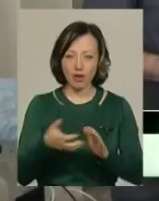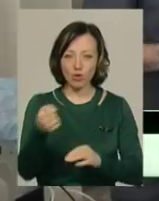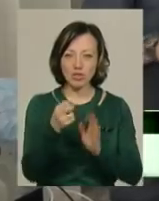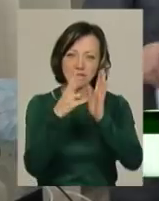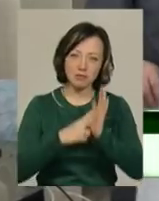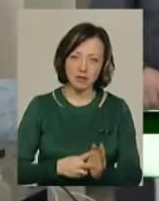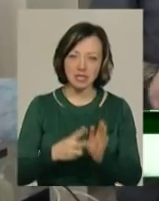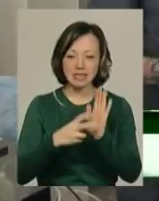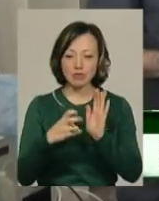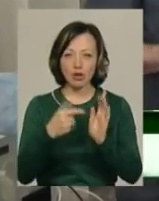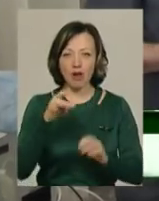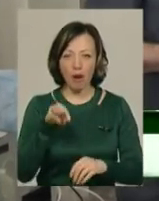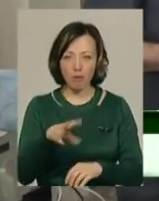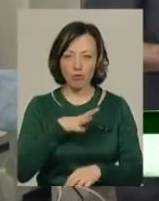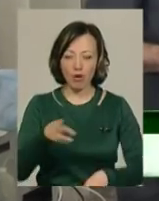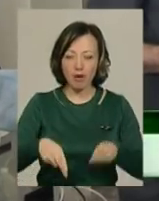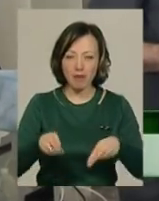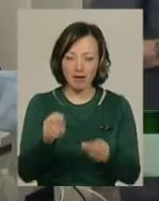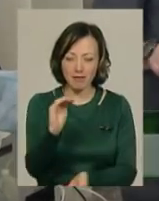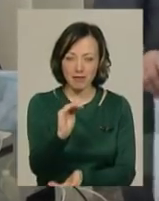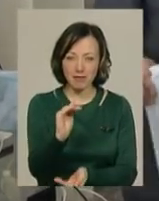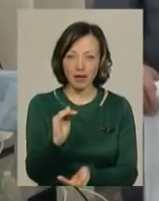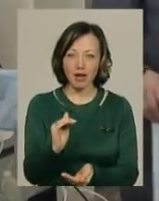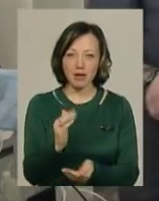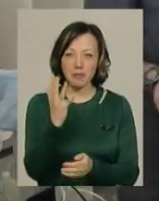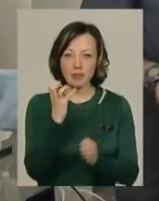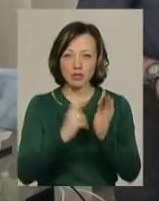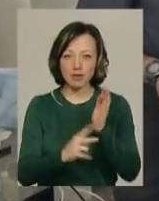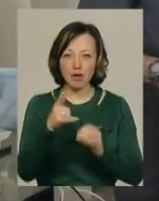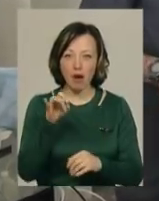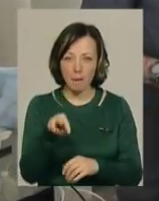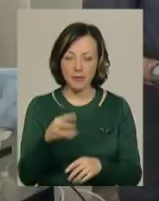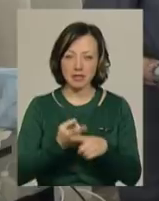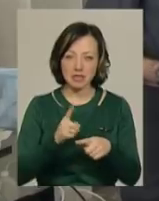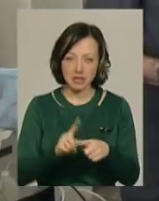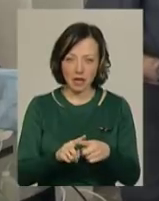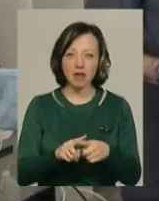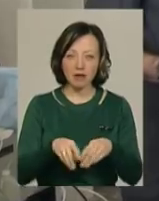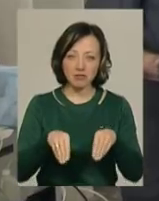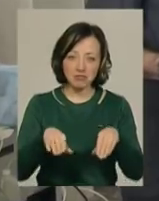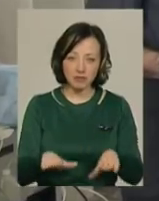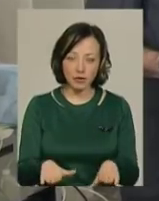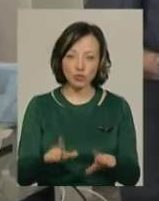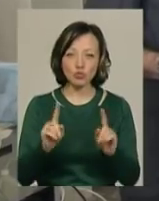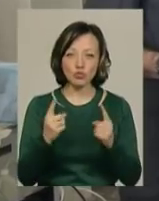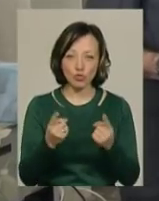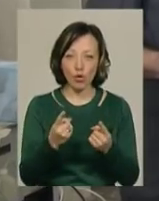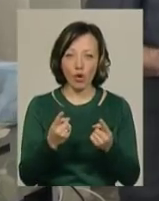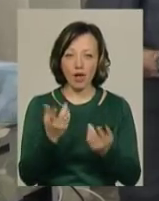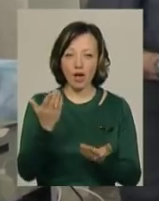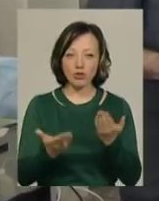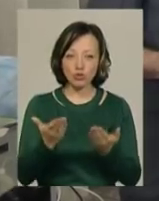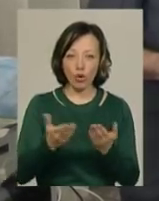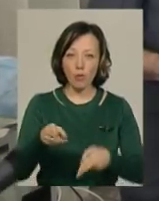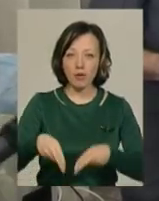7-місячні, 700-грамові, ми оперували таких пацієнтів, 570 грам, то це для нього вихід. Чому? Тому що якщо